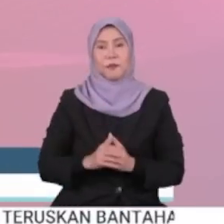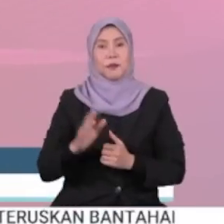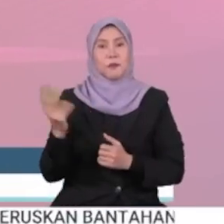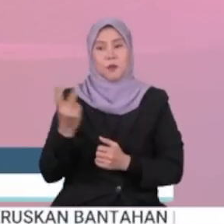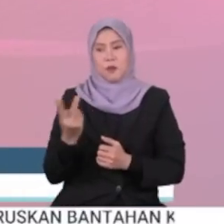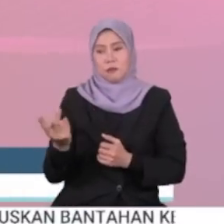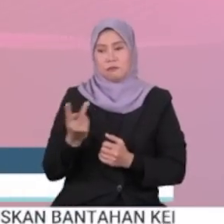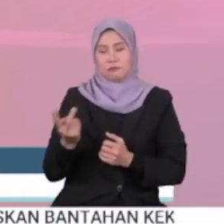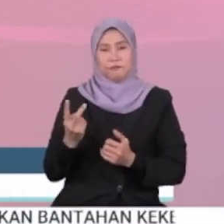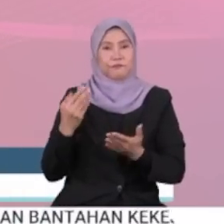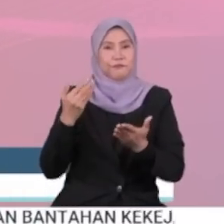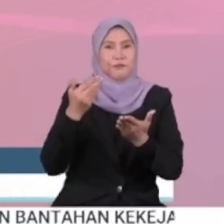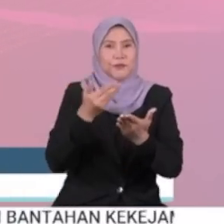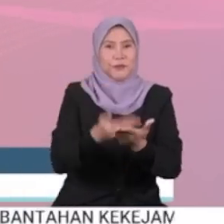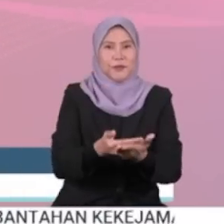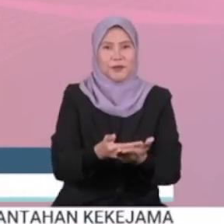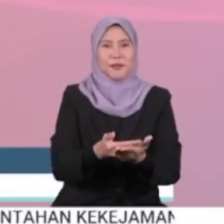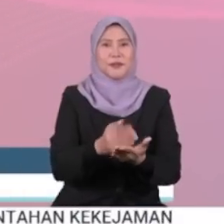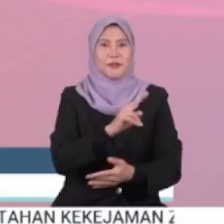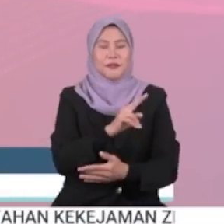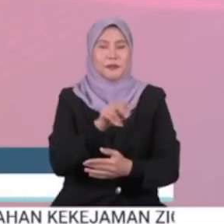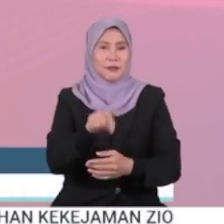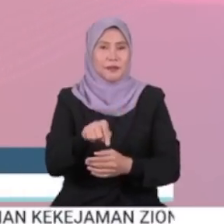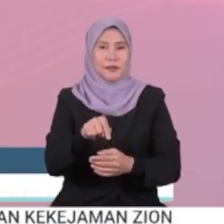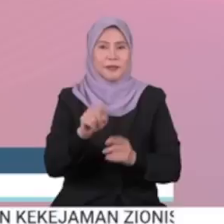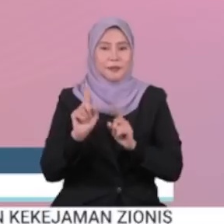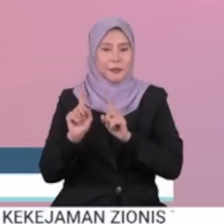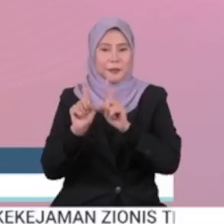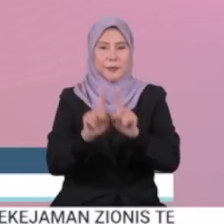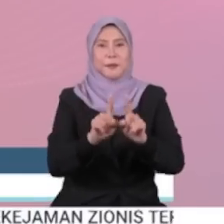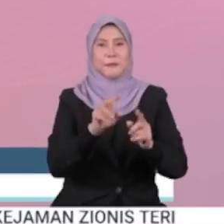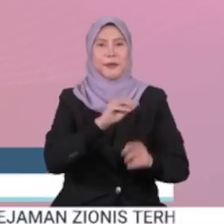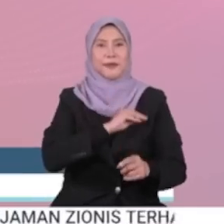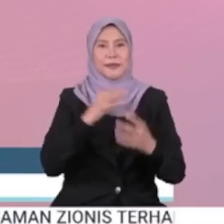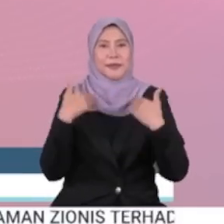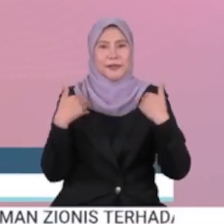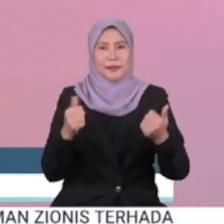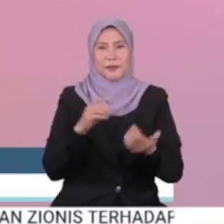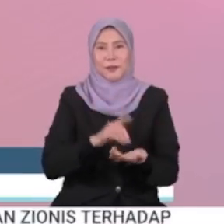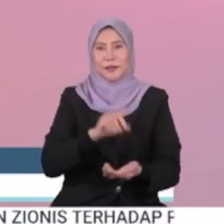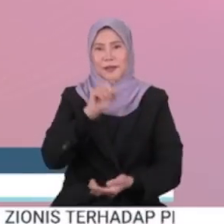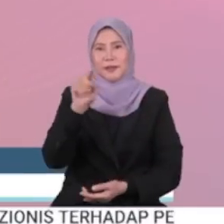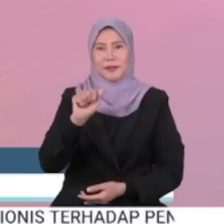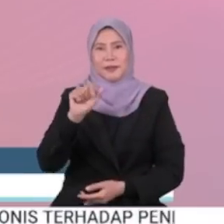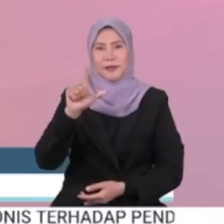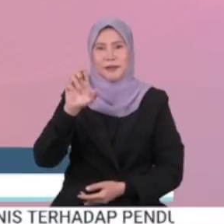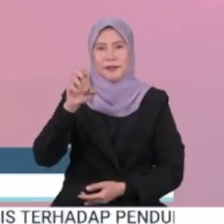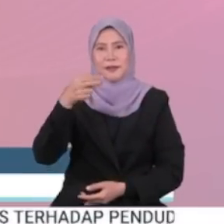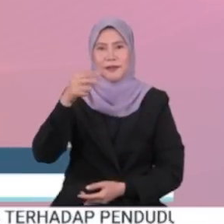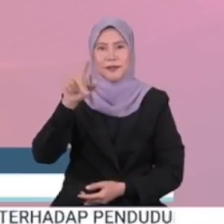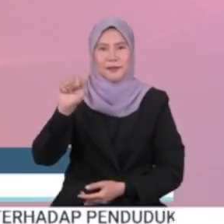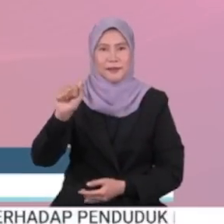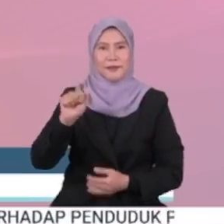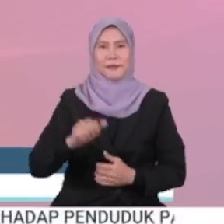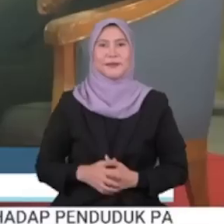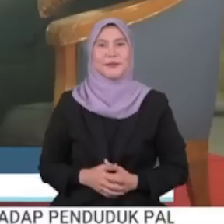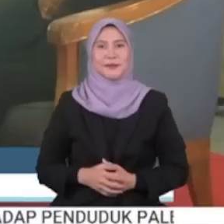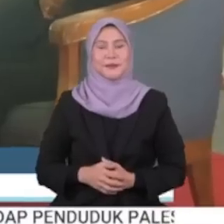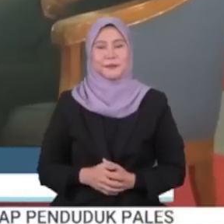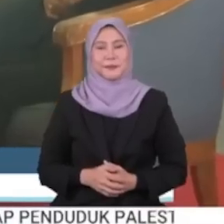bersama Tengku Permaisuri Selangor, Tengku Permaisuri Nur Syikin diiringi Menteri Kesihatan Dr. Zaliha Mustafa.